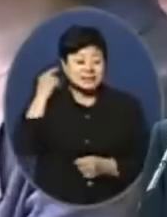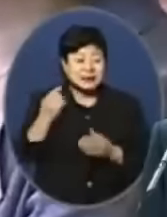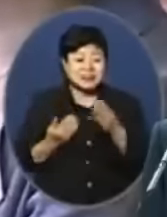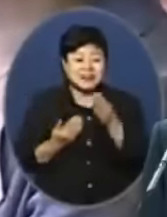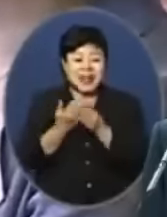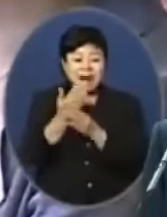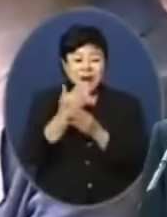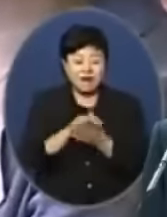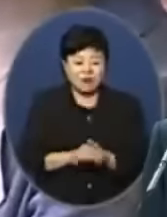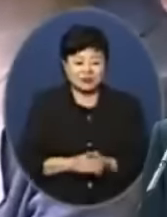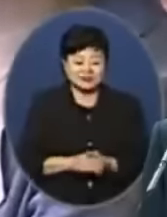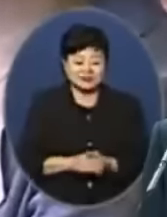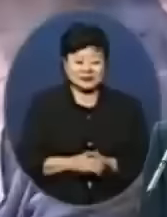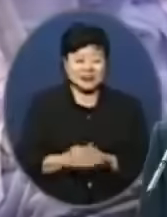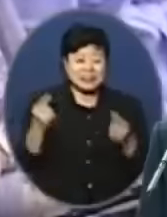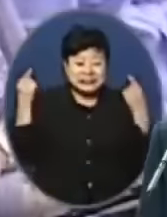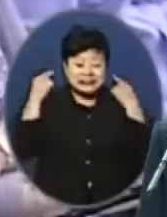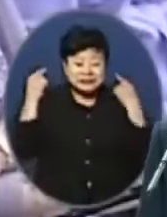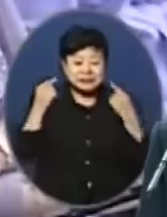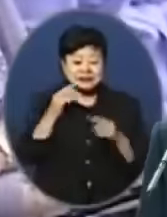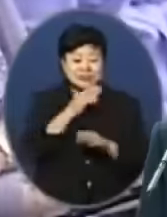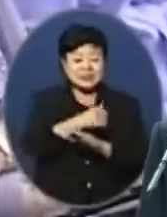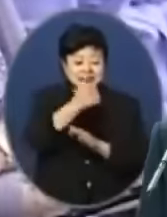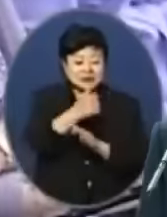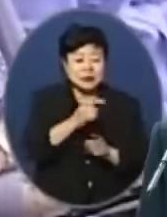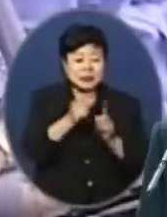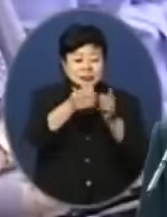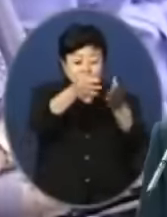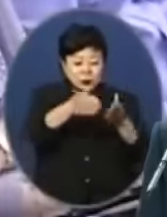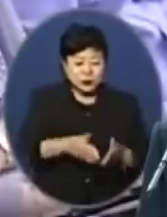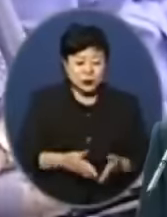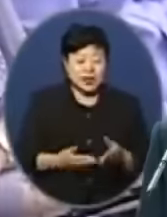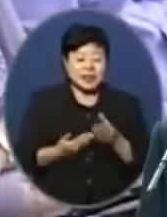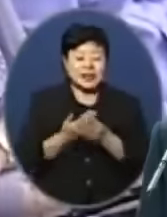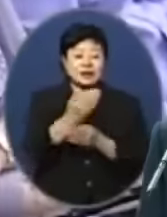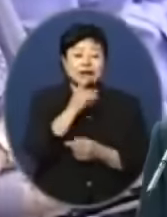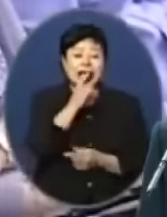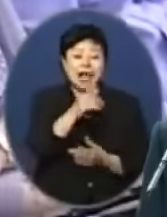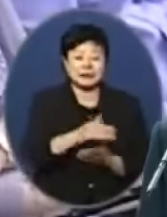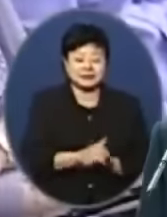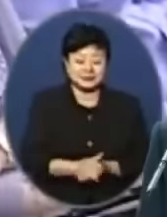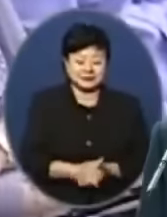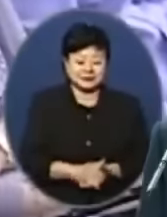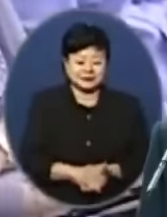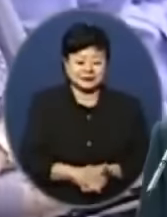나며 들음은 그리스도의 말씀으로 말미암느니라.